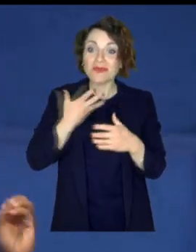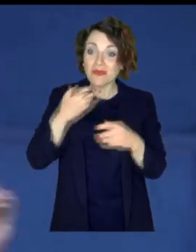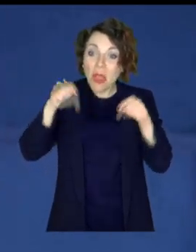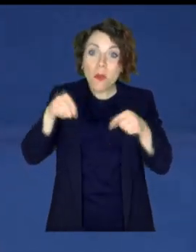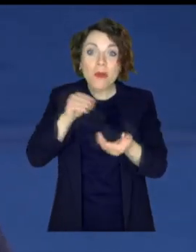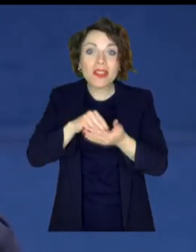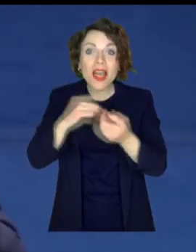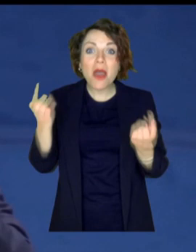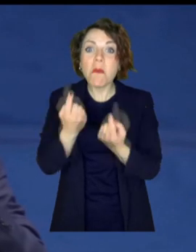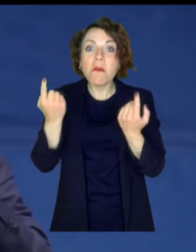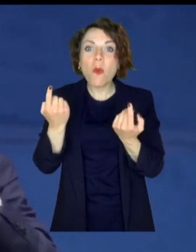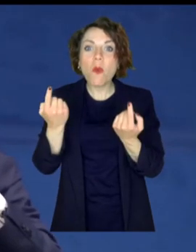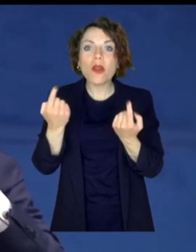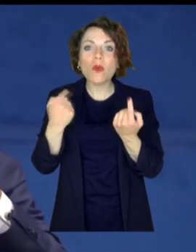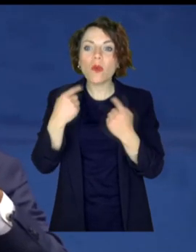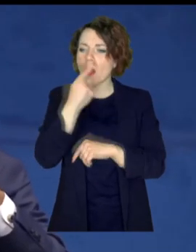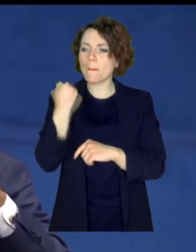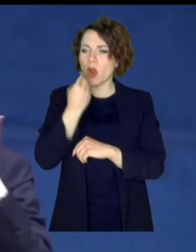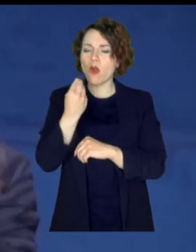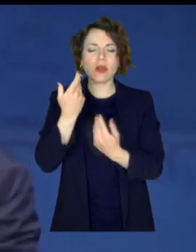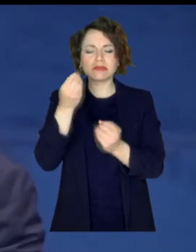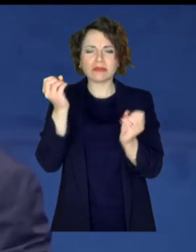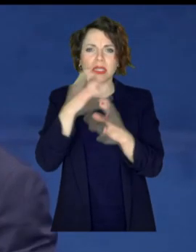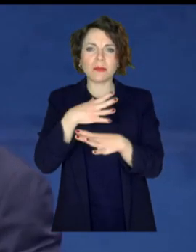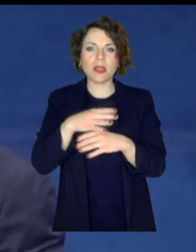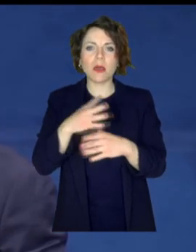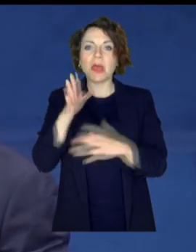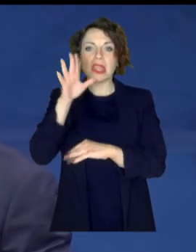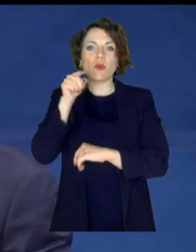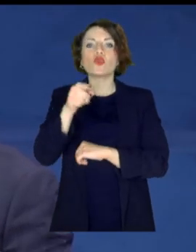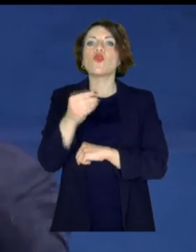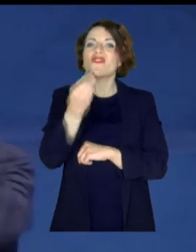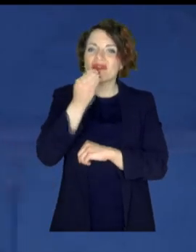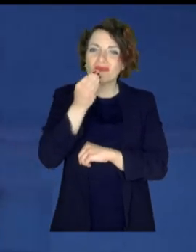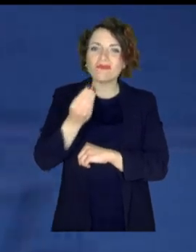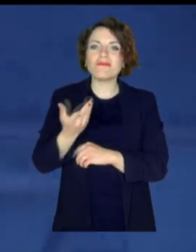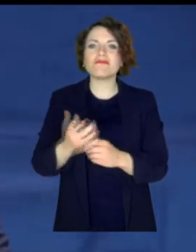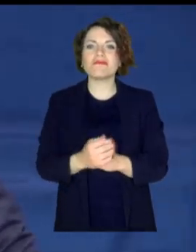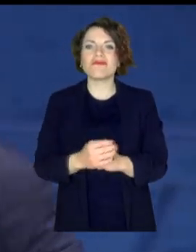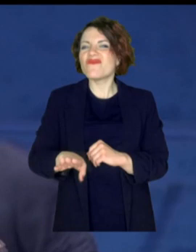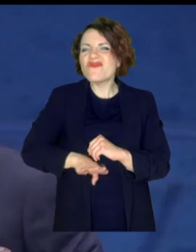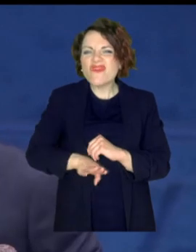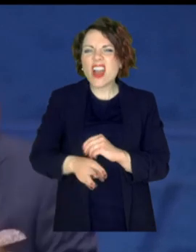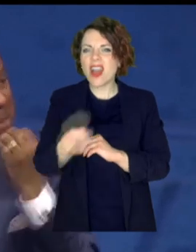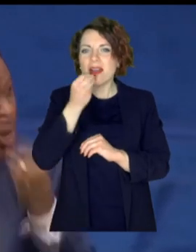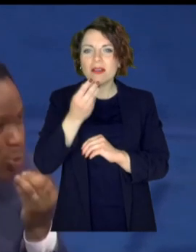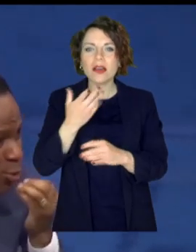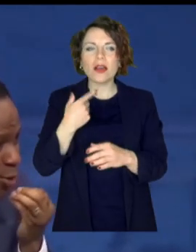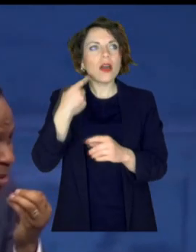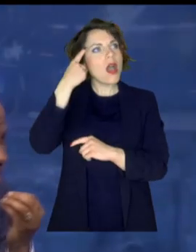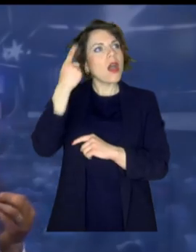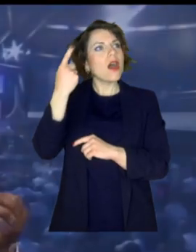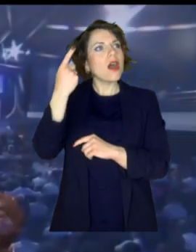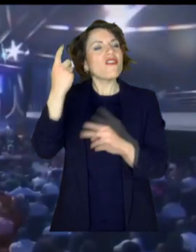qui? Ti sei scordato di usare la bocca? Avevi fame. E poi ti sei improvvisamente ricordato, ah già, la